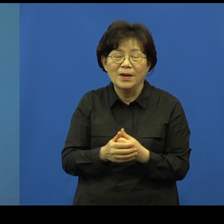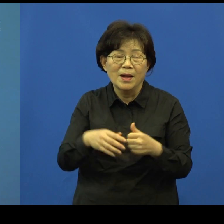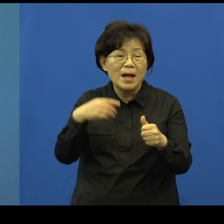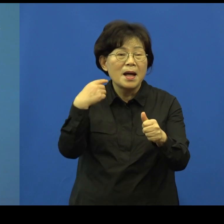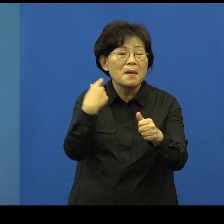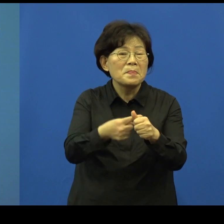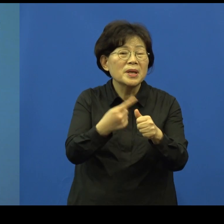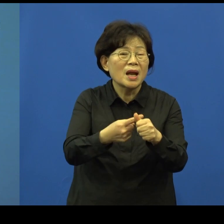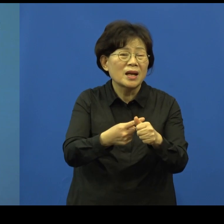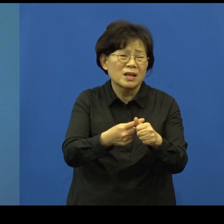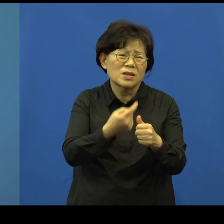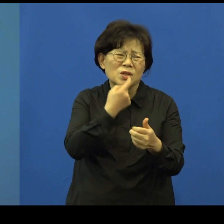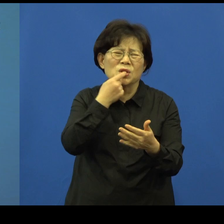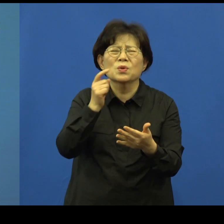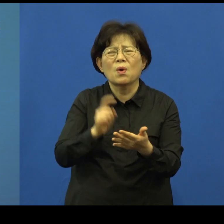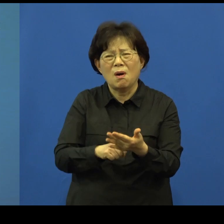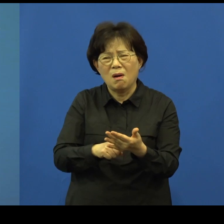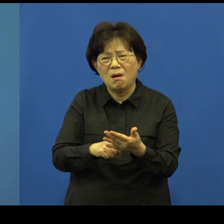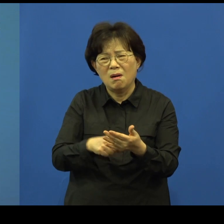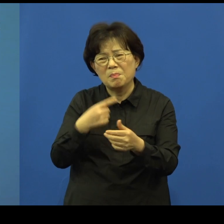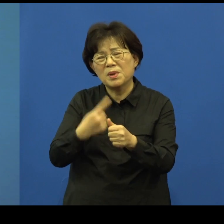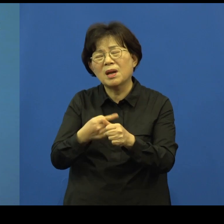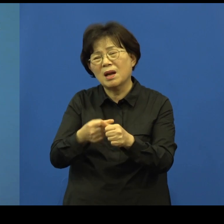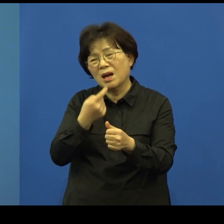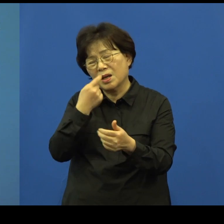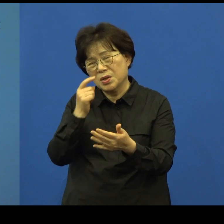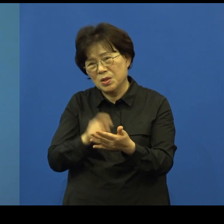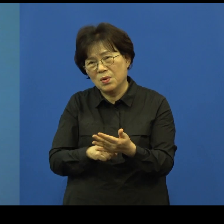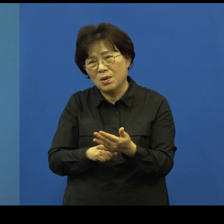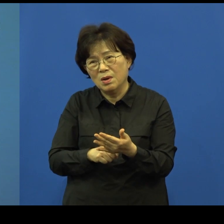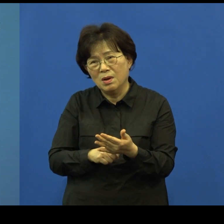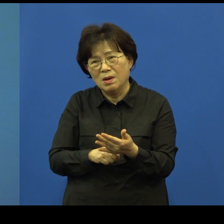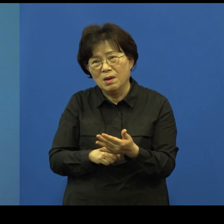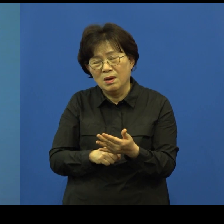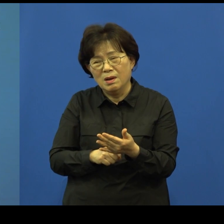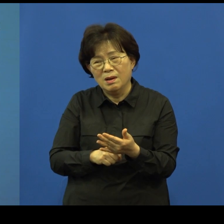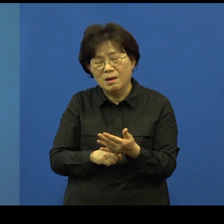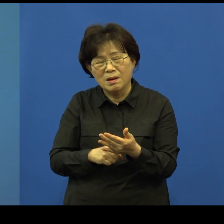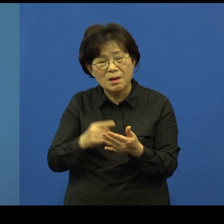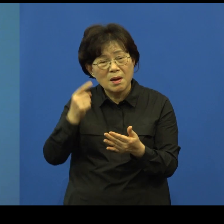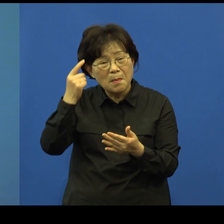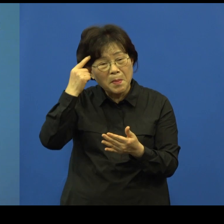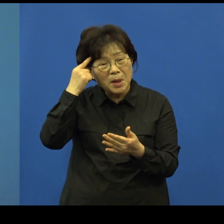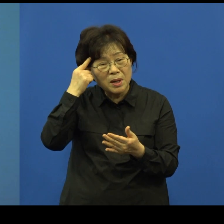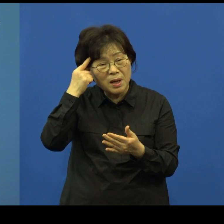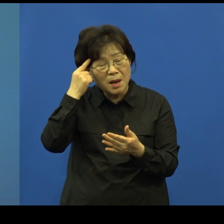비난은 누구나 할 수 있어요. 비난하는 거. 그 머리가 모자라도 할 수 있어요.